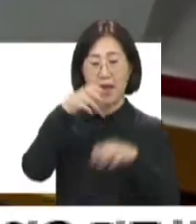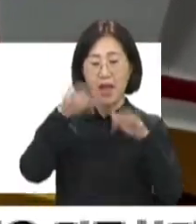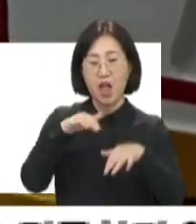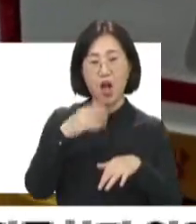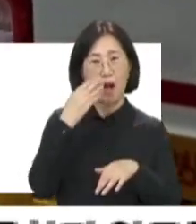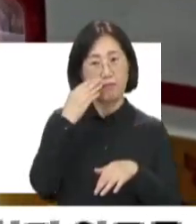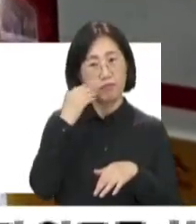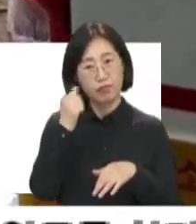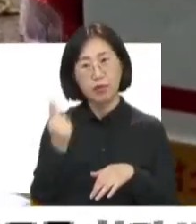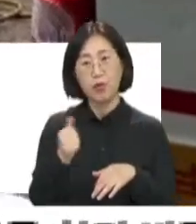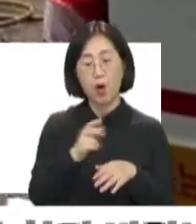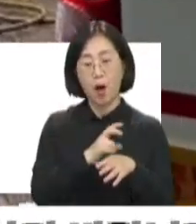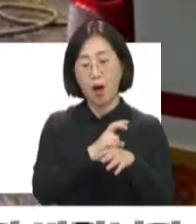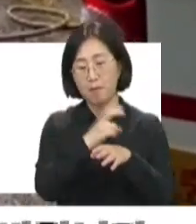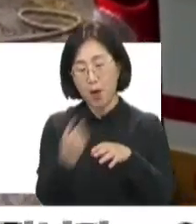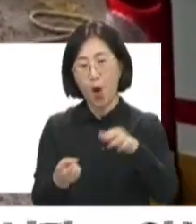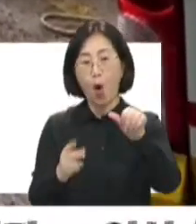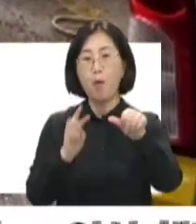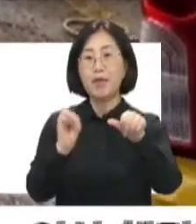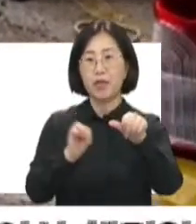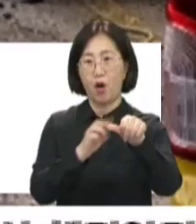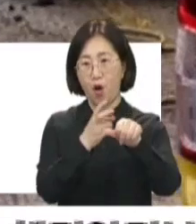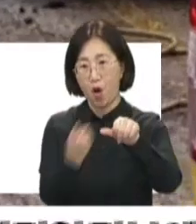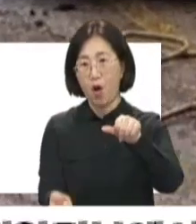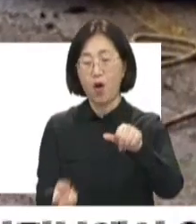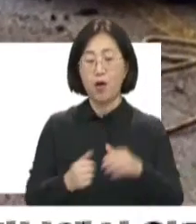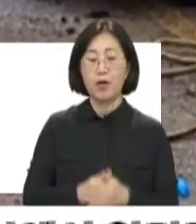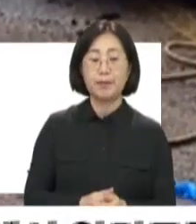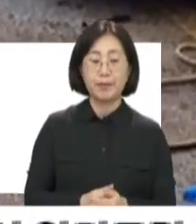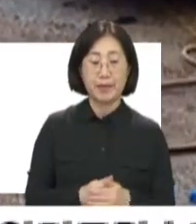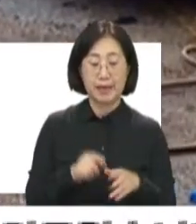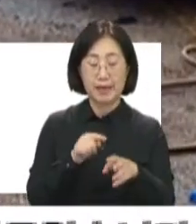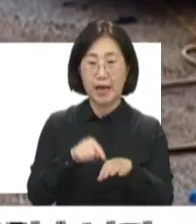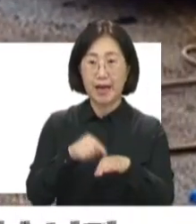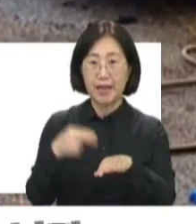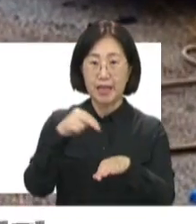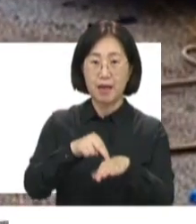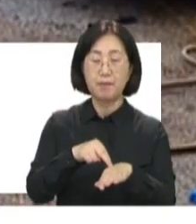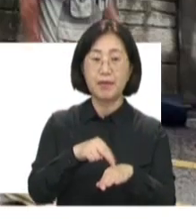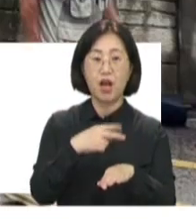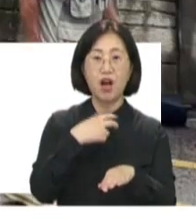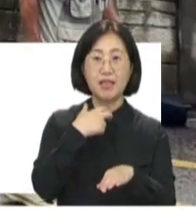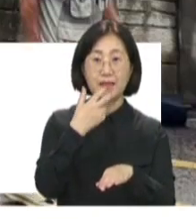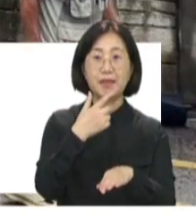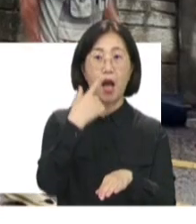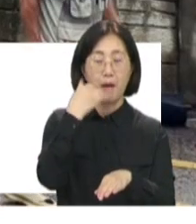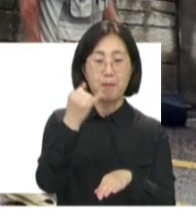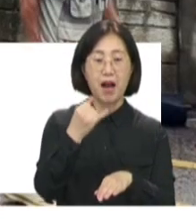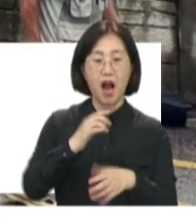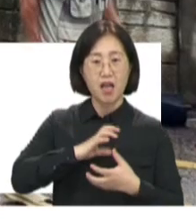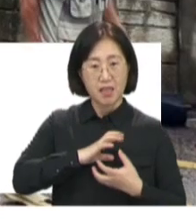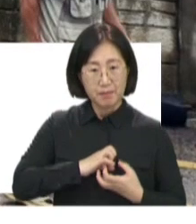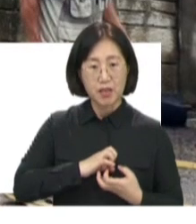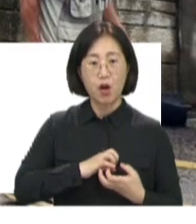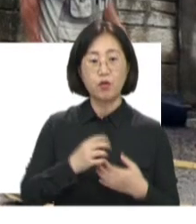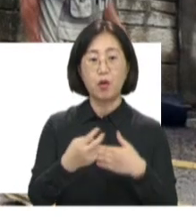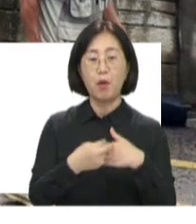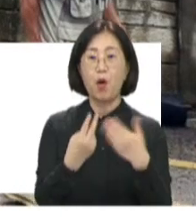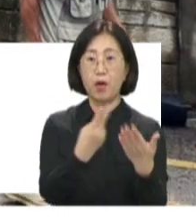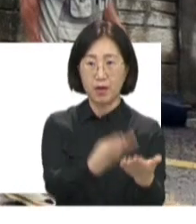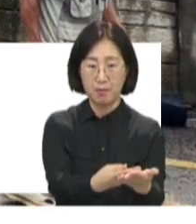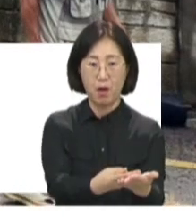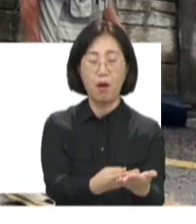5m 아래로 추락했습니다이 사고로 차량에 탑승했던의 70대 어머니가 심정지 상태로 병원으로